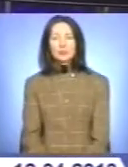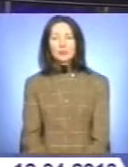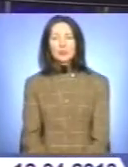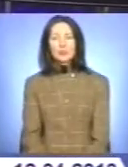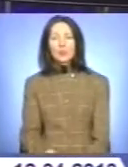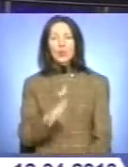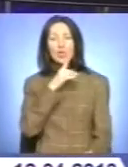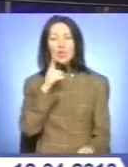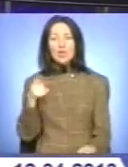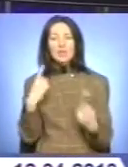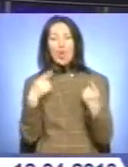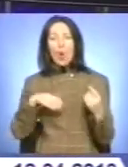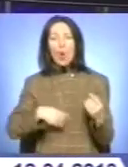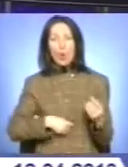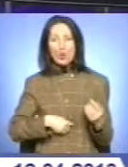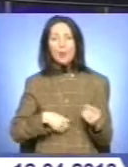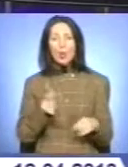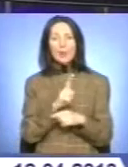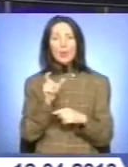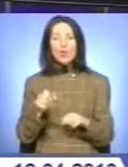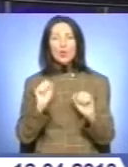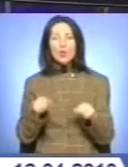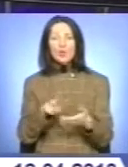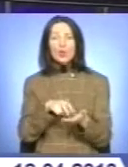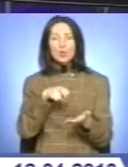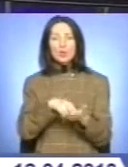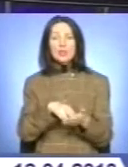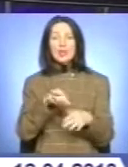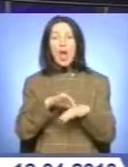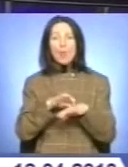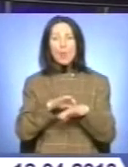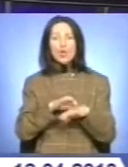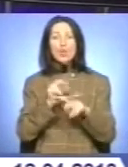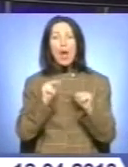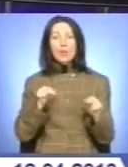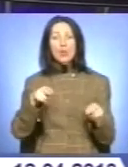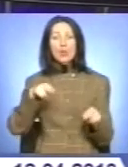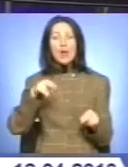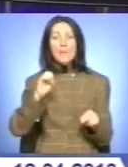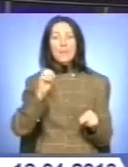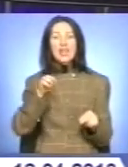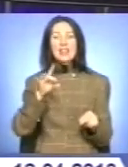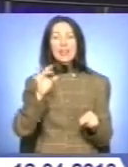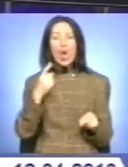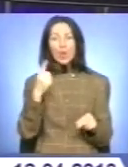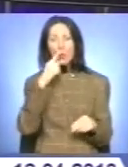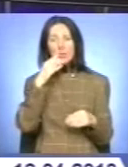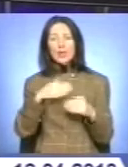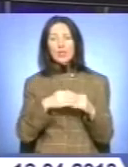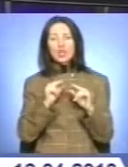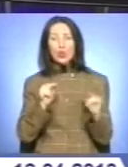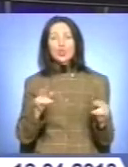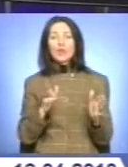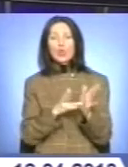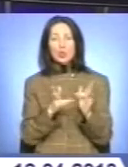У час Великого посту тернополяни зможуть поклонитися мощам апостола Петра, одного з найближчих учнів Ісуса.